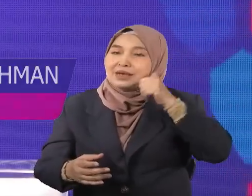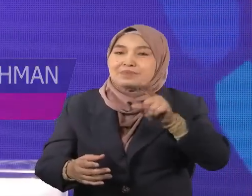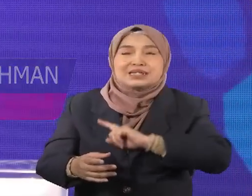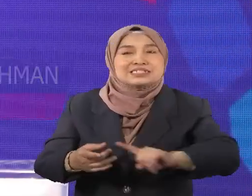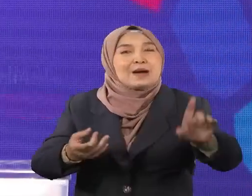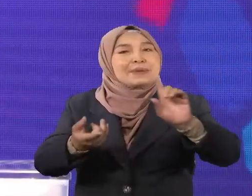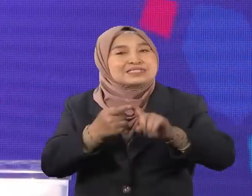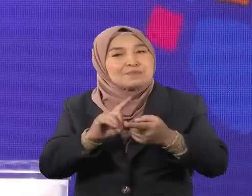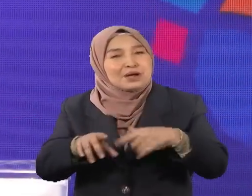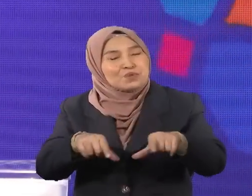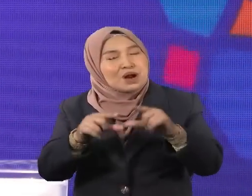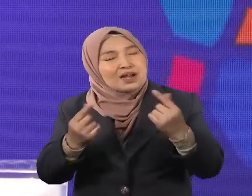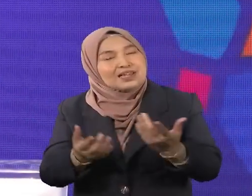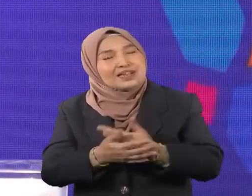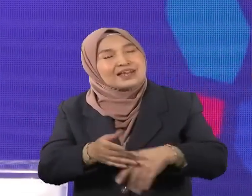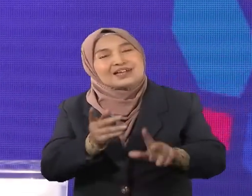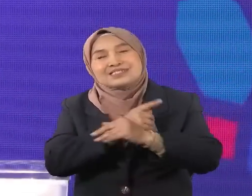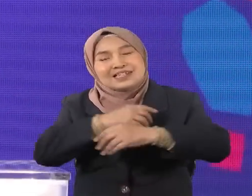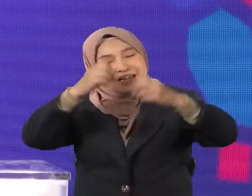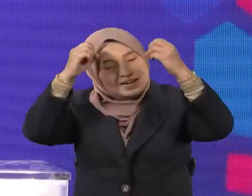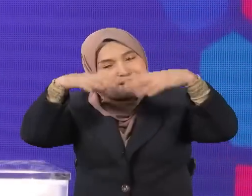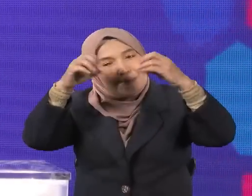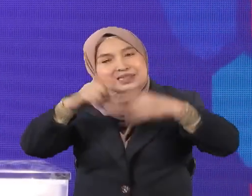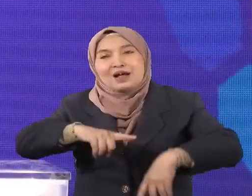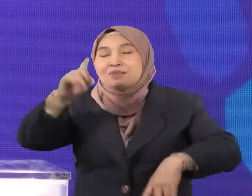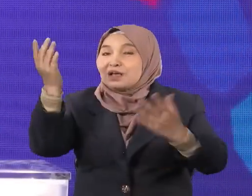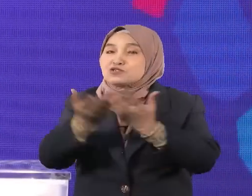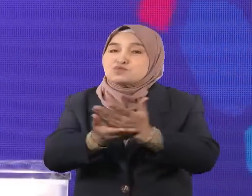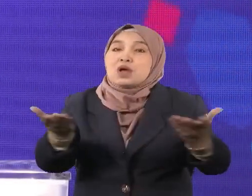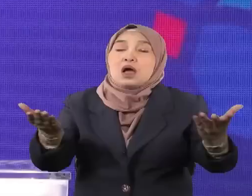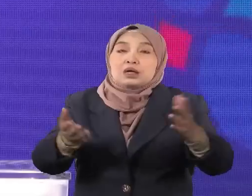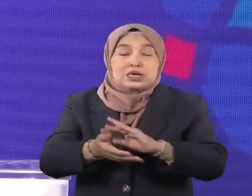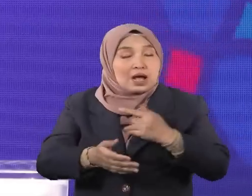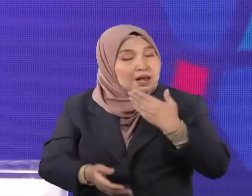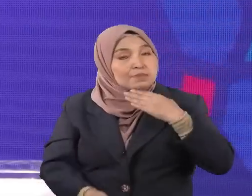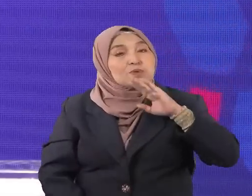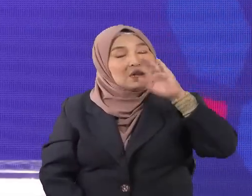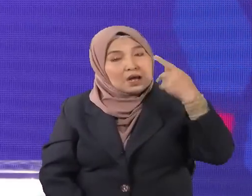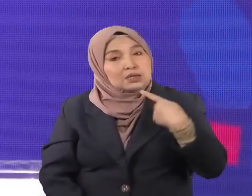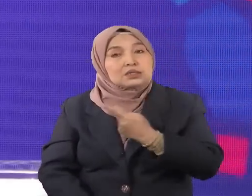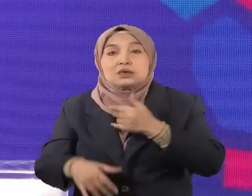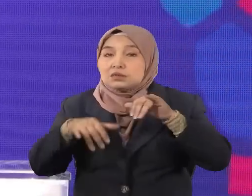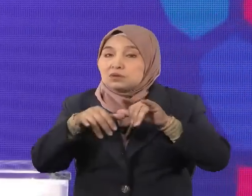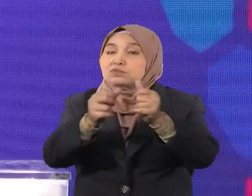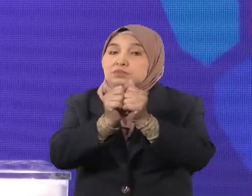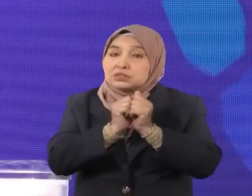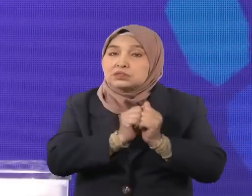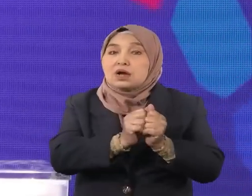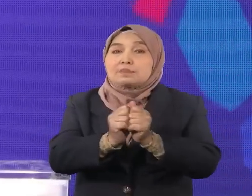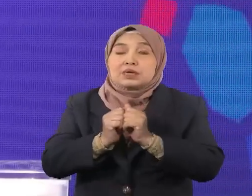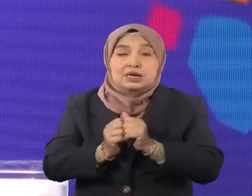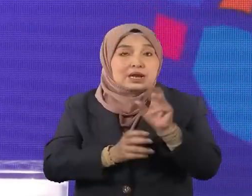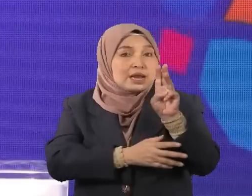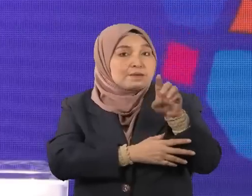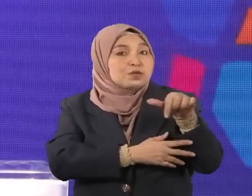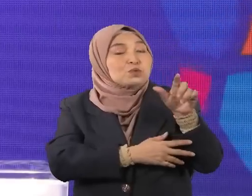sahabat-sahabat Al-Quran yang dikasihi dirahmati Allah Subhanahu wa taala. Alhamdulillah kita terus bersama dengan My Quran